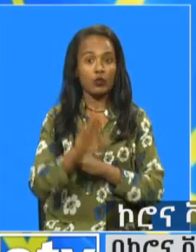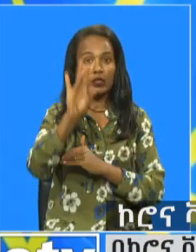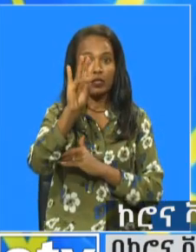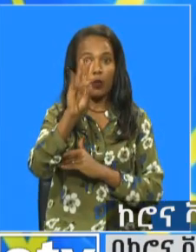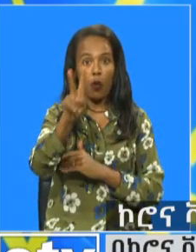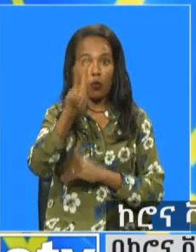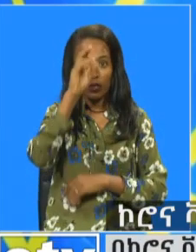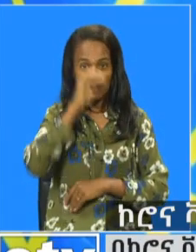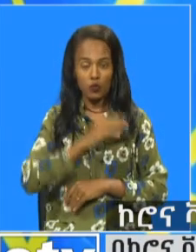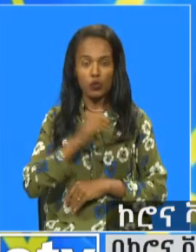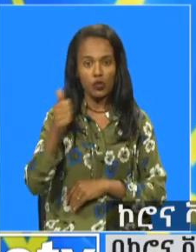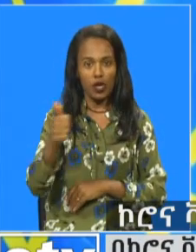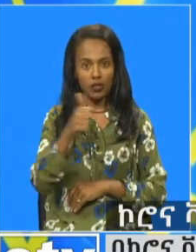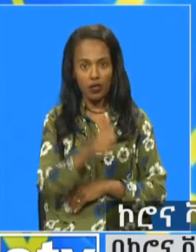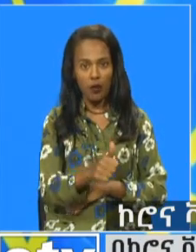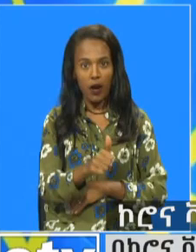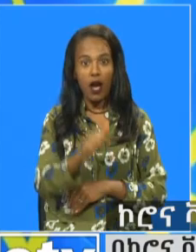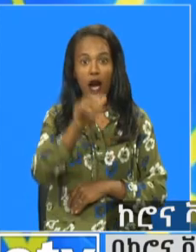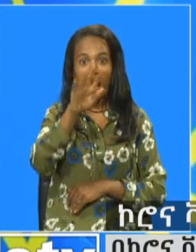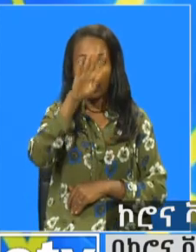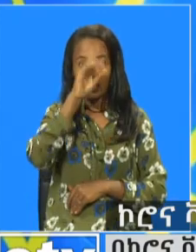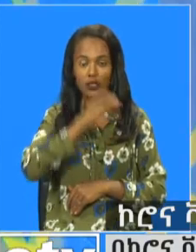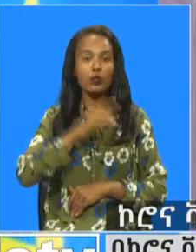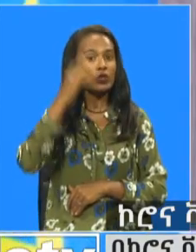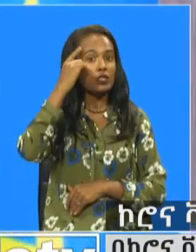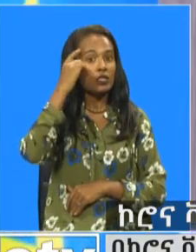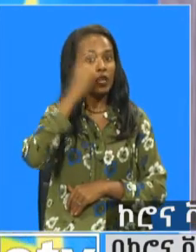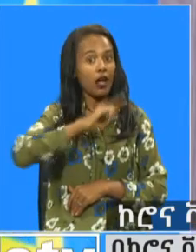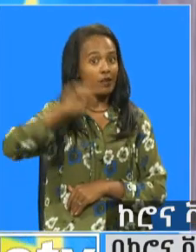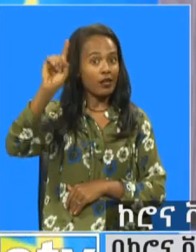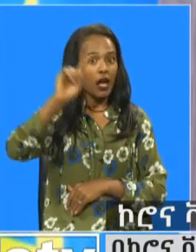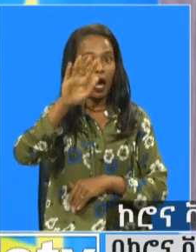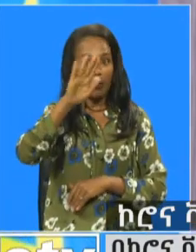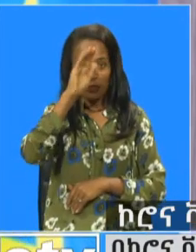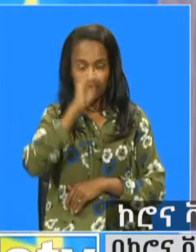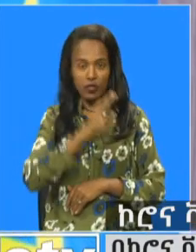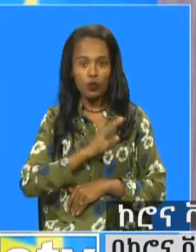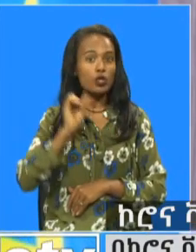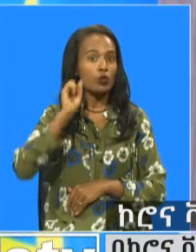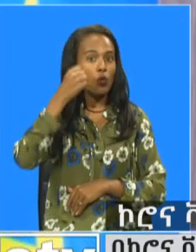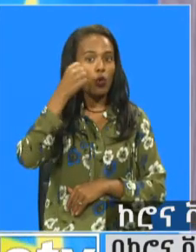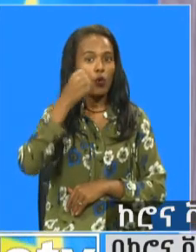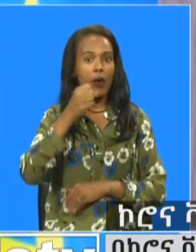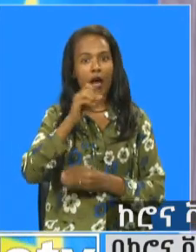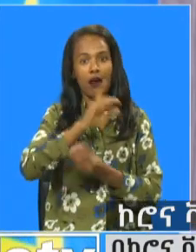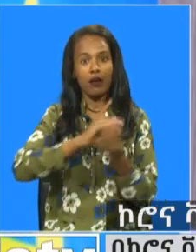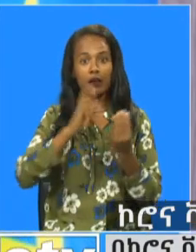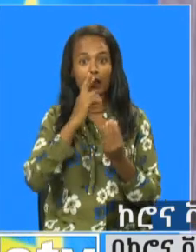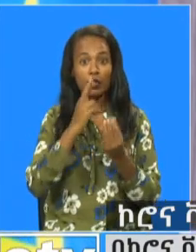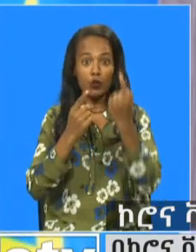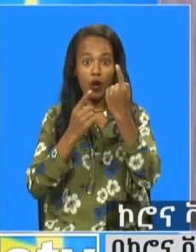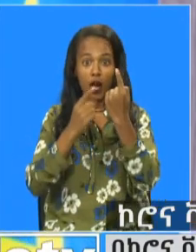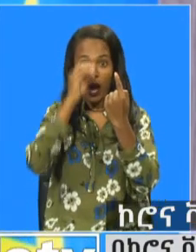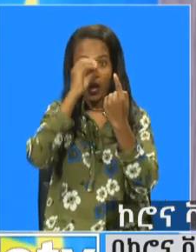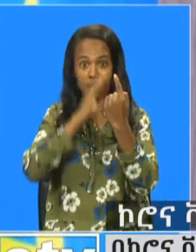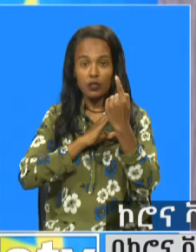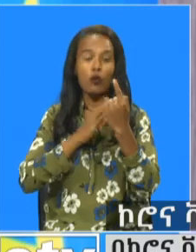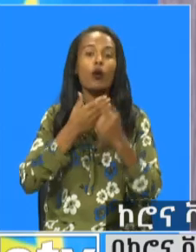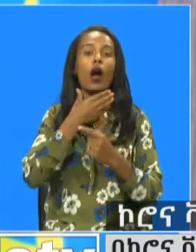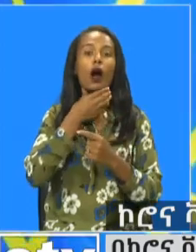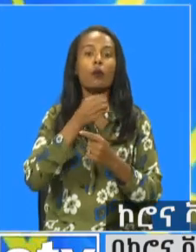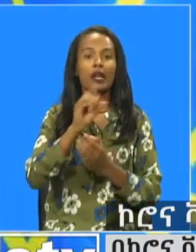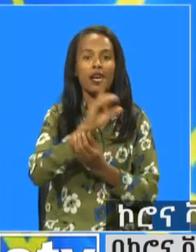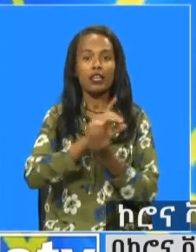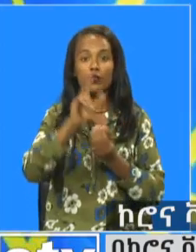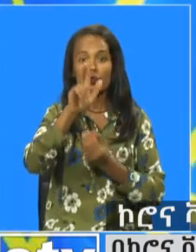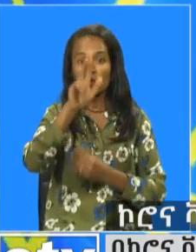72 ሰዎች ከአዲስ አበባ ናቸው። እንዲሁም 4 ሰዎች ከትግራይ ክልል፣ 5 ሰዎች ደግሞ ከኦሮሚያ ክልል ናቸው። 1 ሰው ከአማራ ክልል እንዲሁም